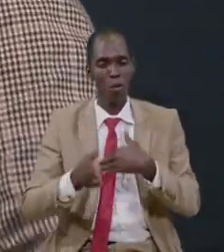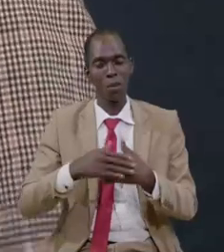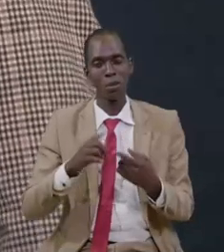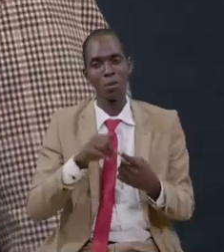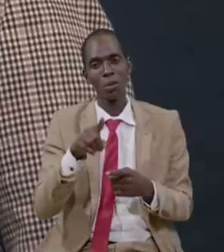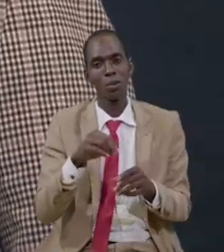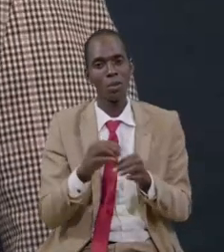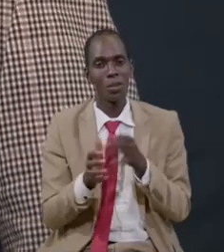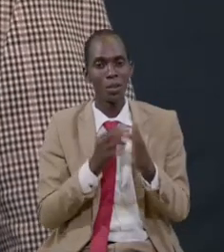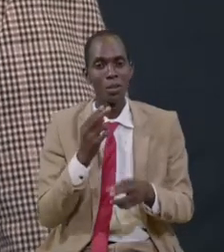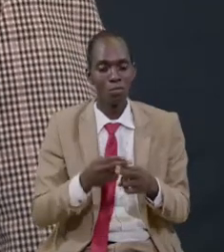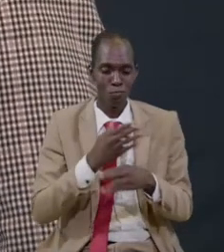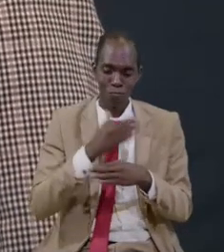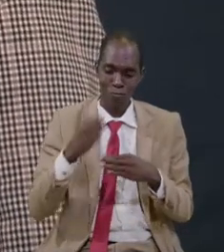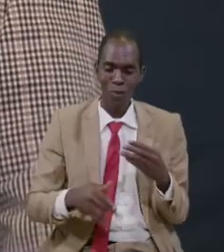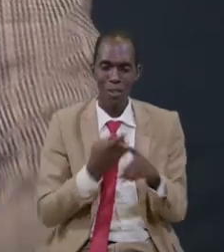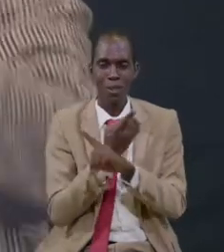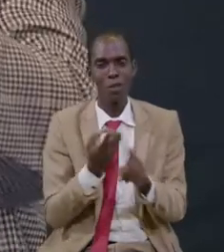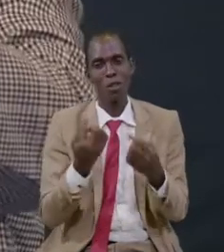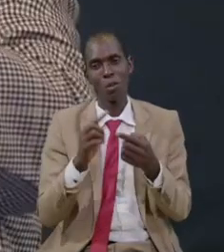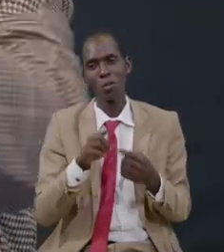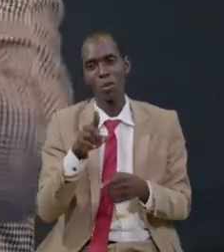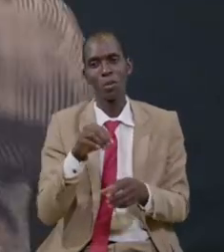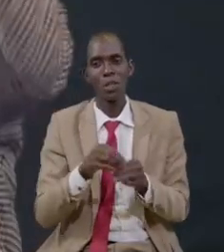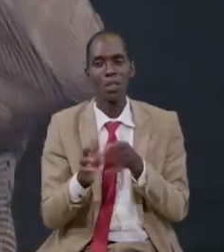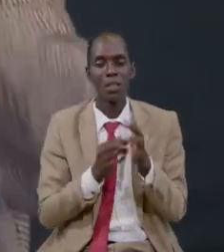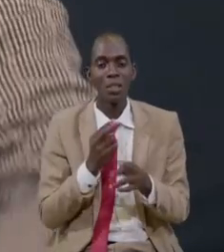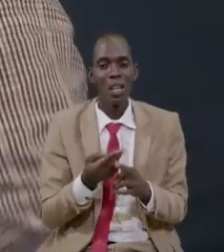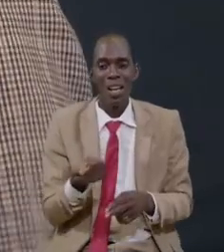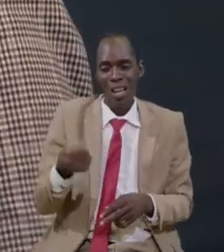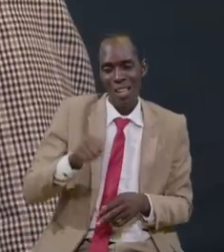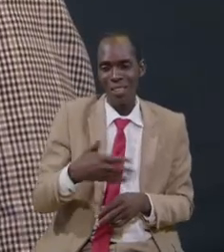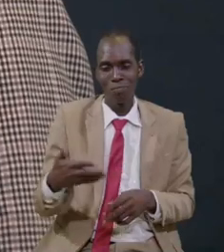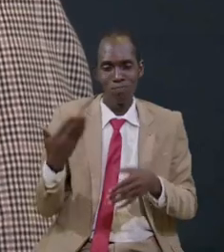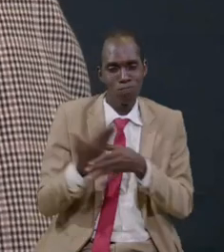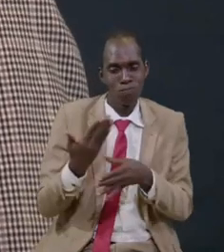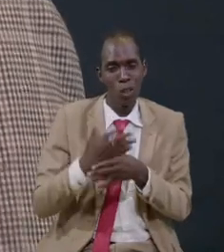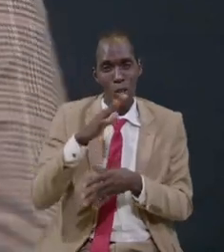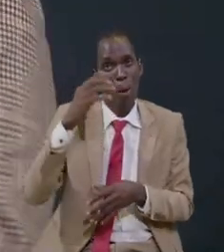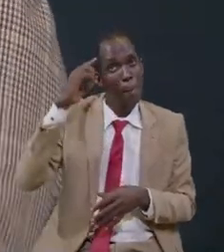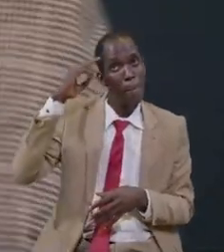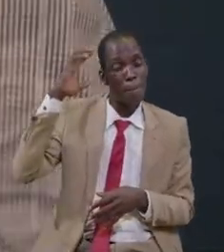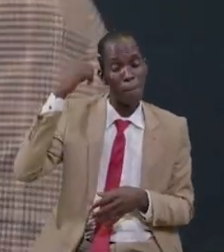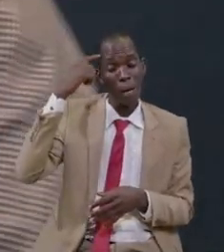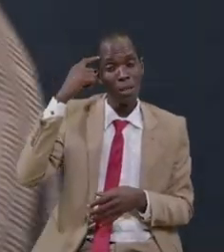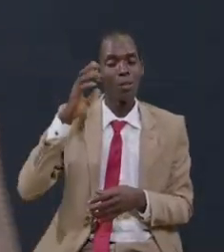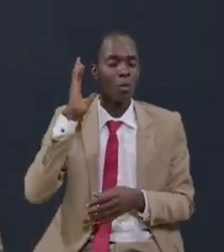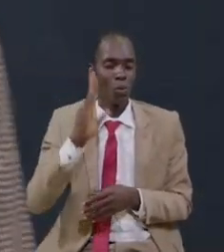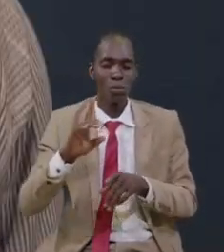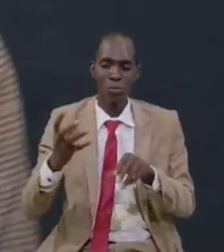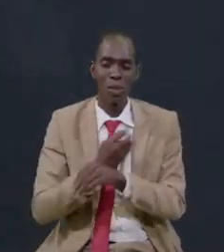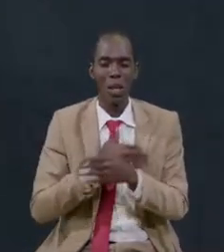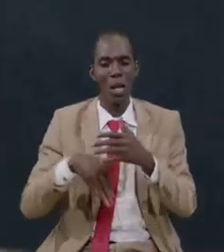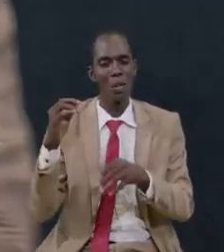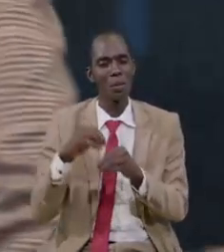totale viendra. Tout ce qui tourmente ton cerveau ce soir, tout est parti au nom de Jésus.